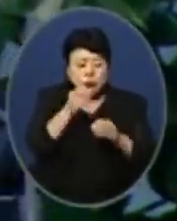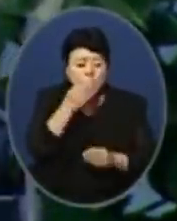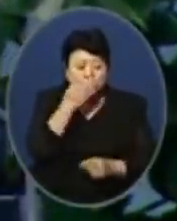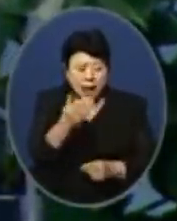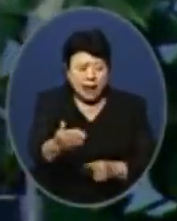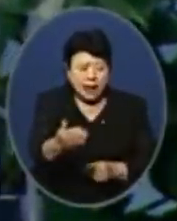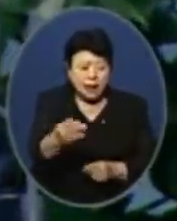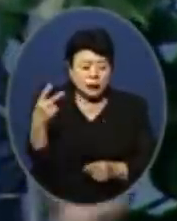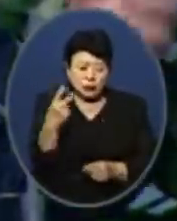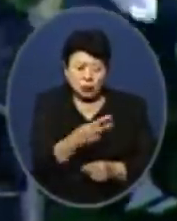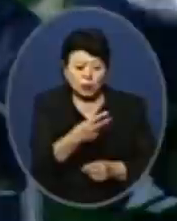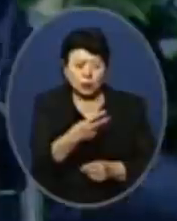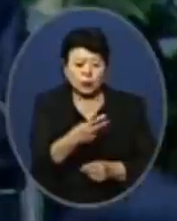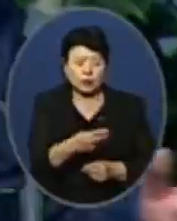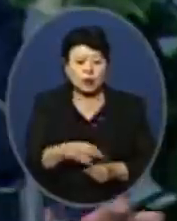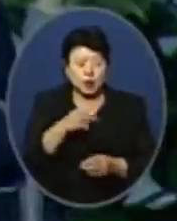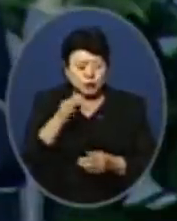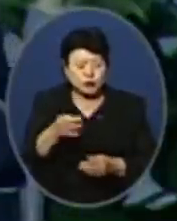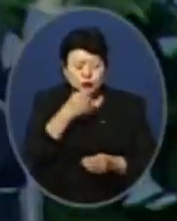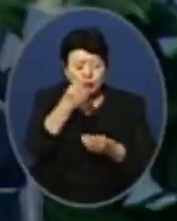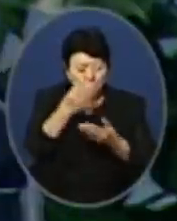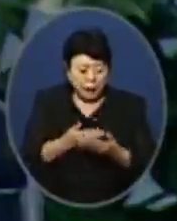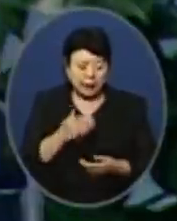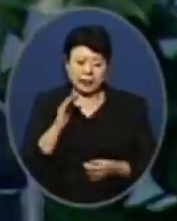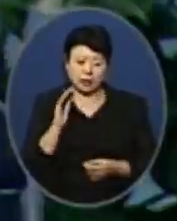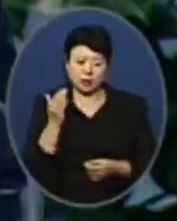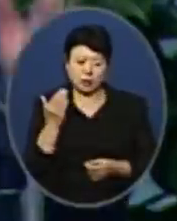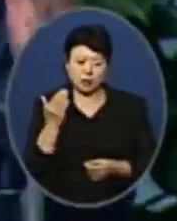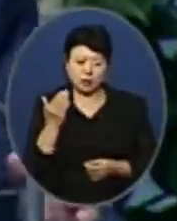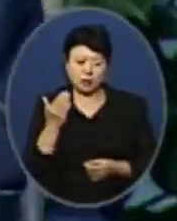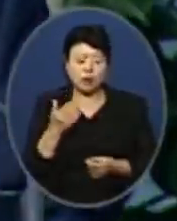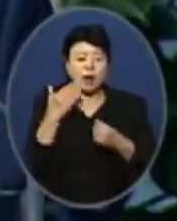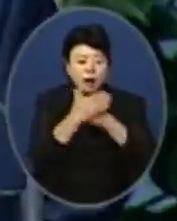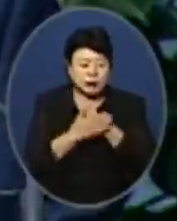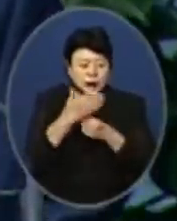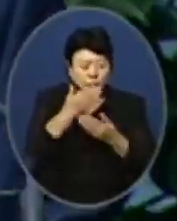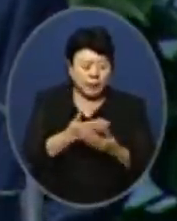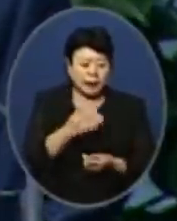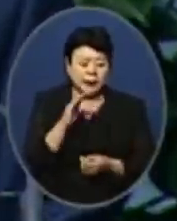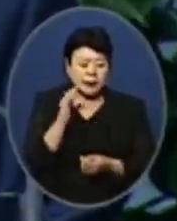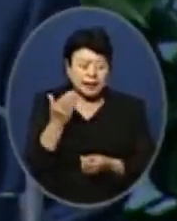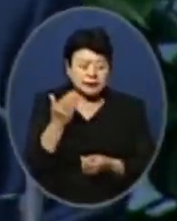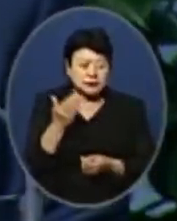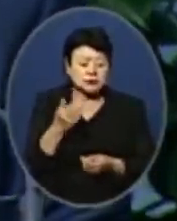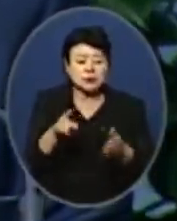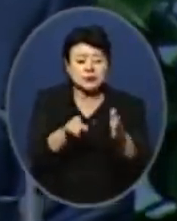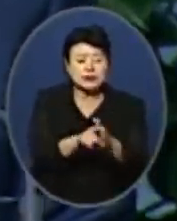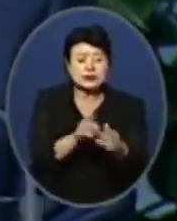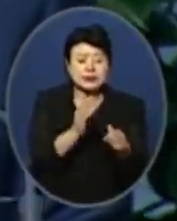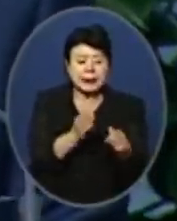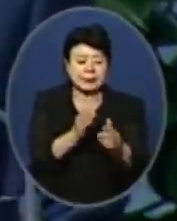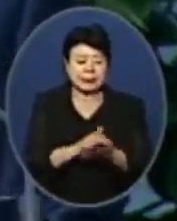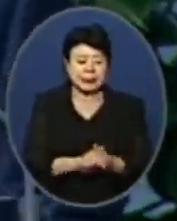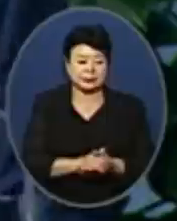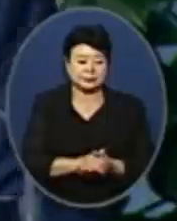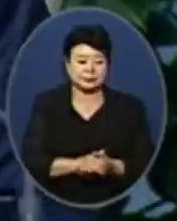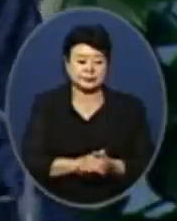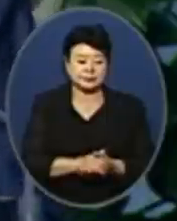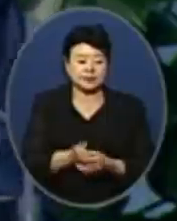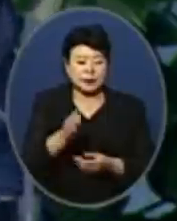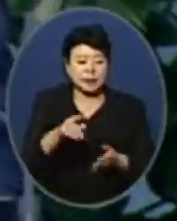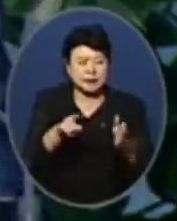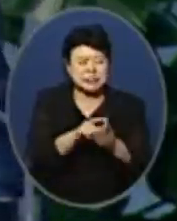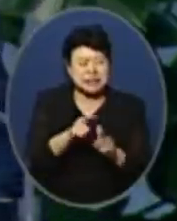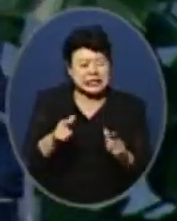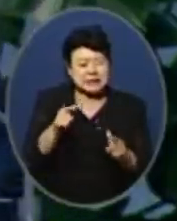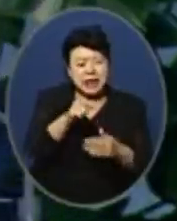고치고 물질의 축복도 받고 은혜도 받을 수 있는 줄 믿으시기 바랍니다. 그러나